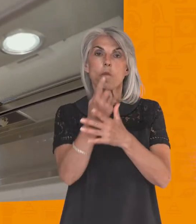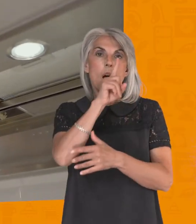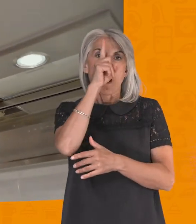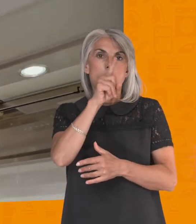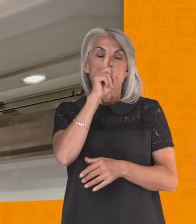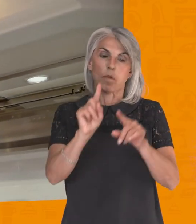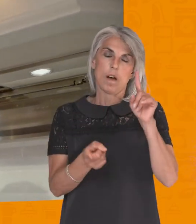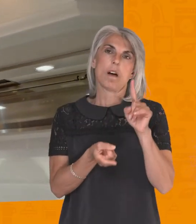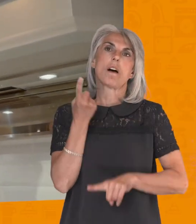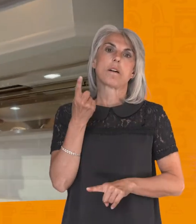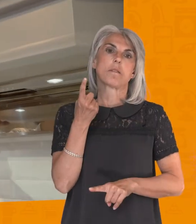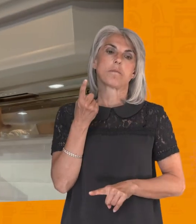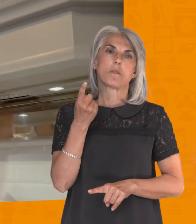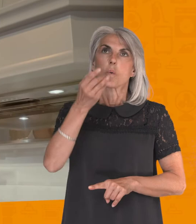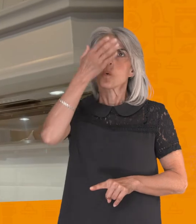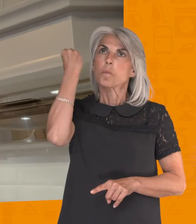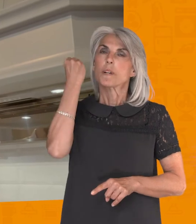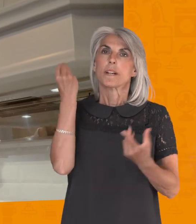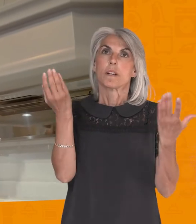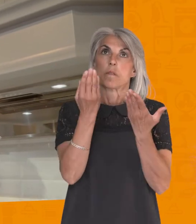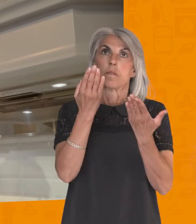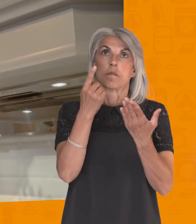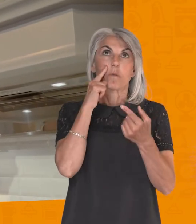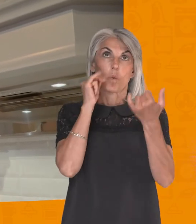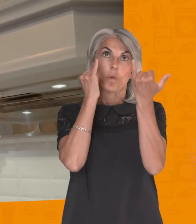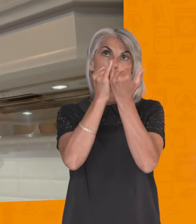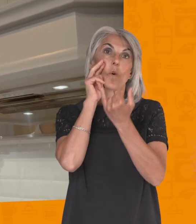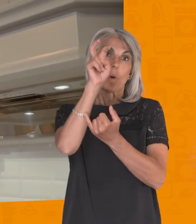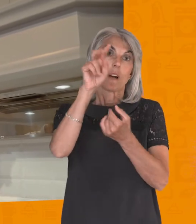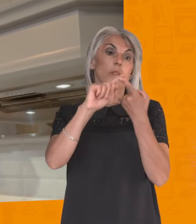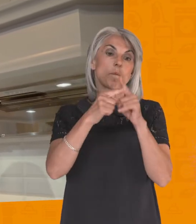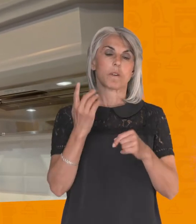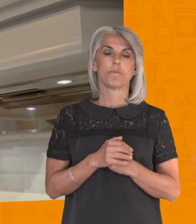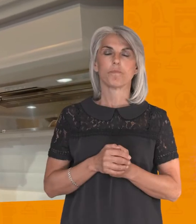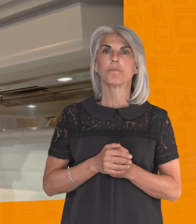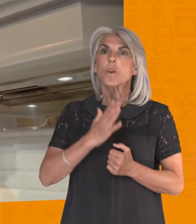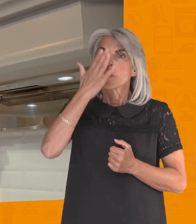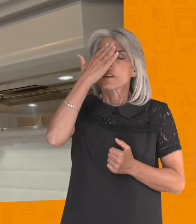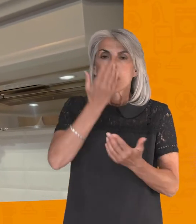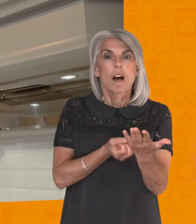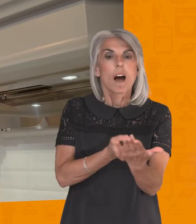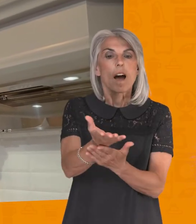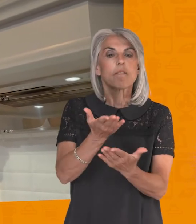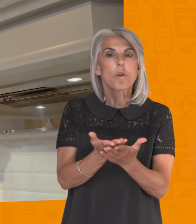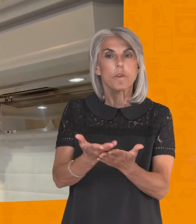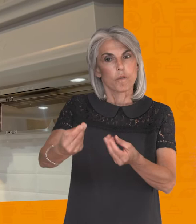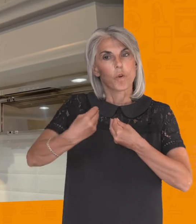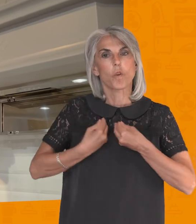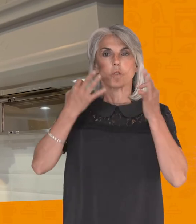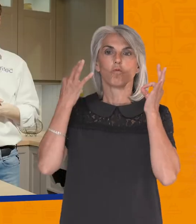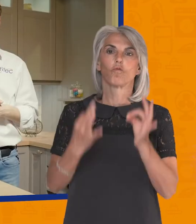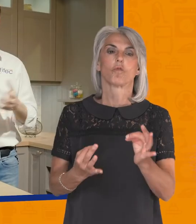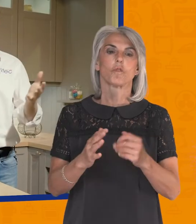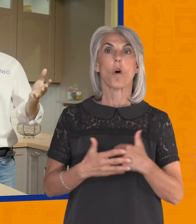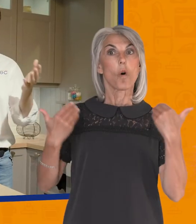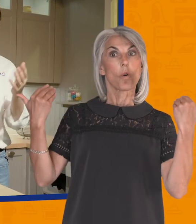hotte il est important effectivement on oublie souvent que la référence se trouve à l'intérieur mais voilà comme ça vous le savez et vous savez nous indiquer les bonnes références